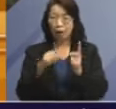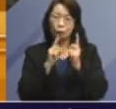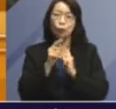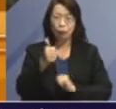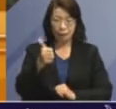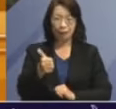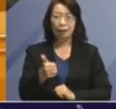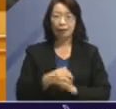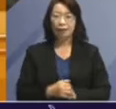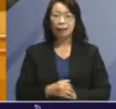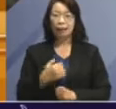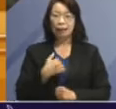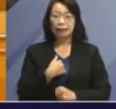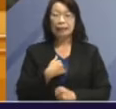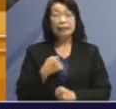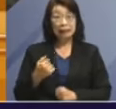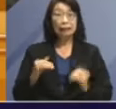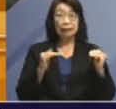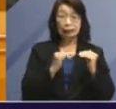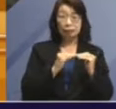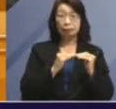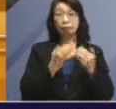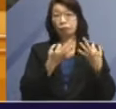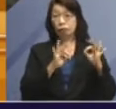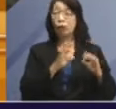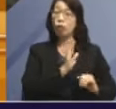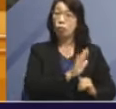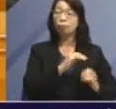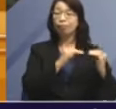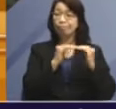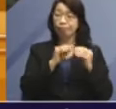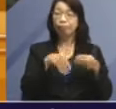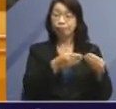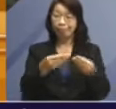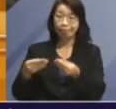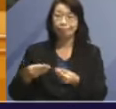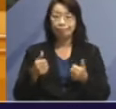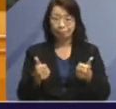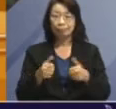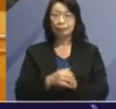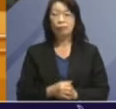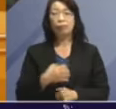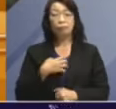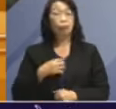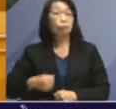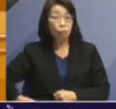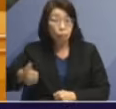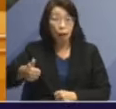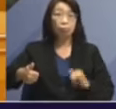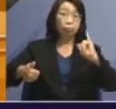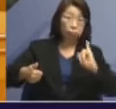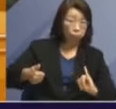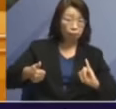ครับแล้วก็คุ้มครองสิทธิเสรีภาพทั้งหมดทั้งฝ่ายจำเลยฝ่ายผู้เสียห